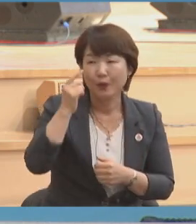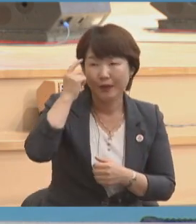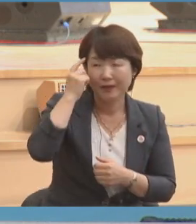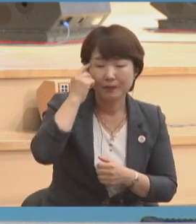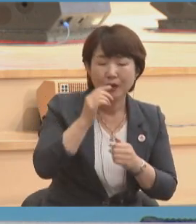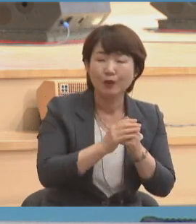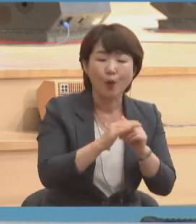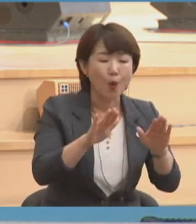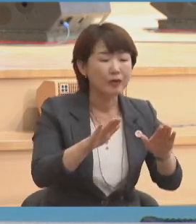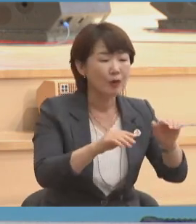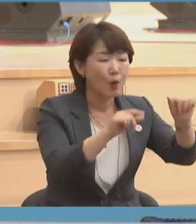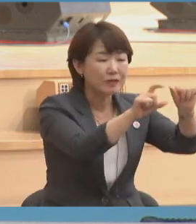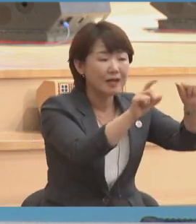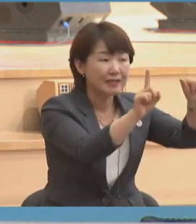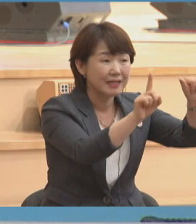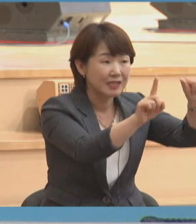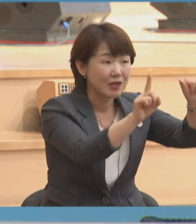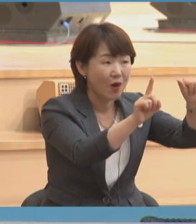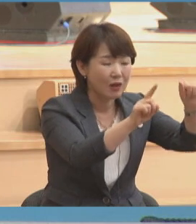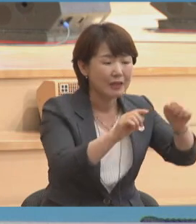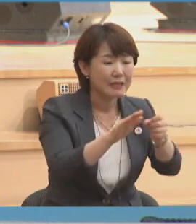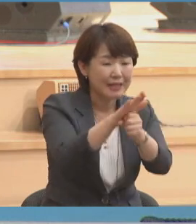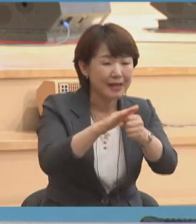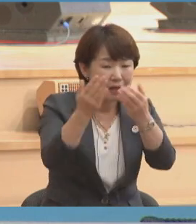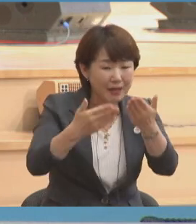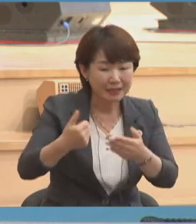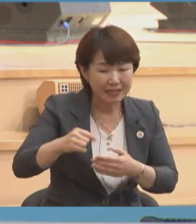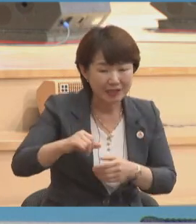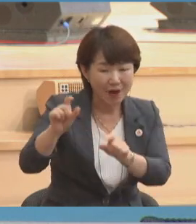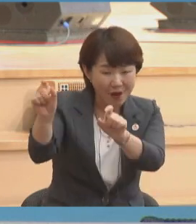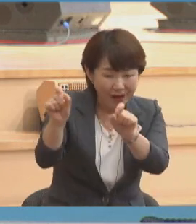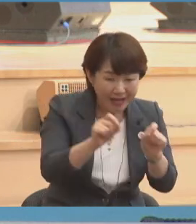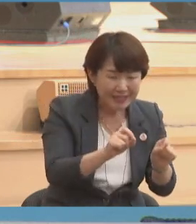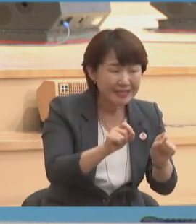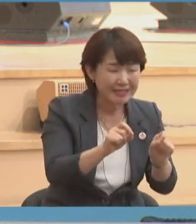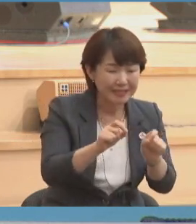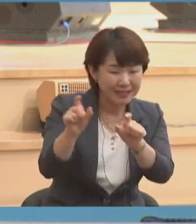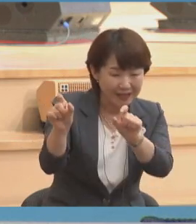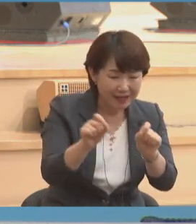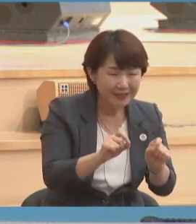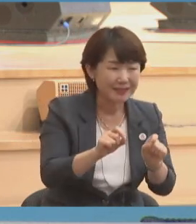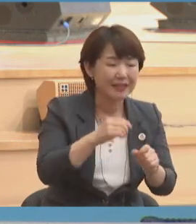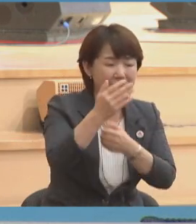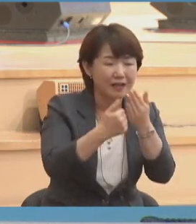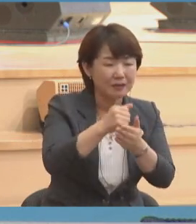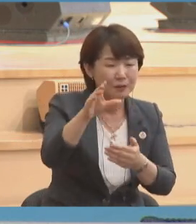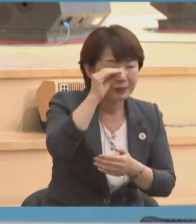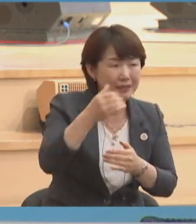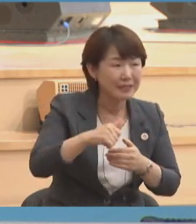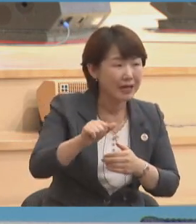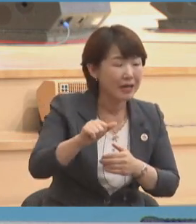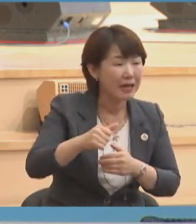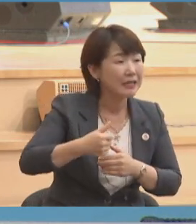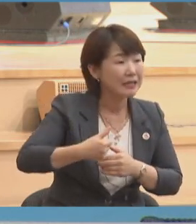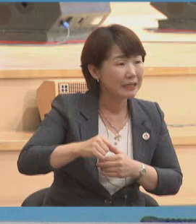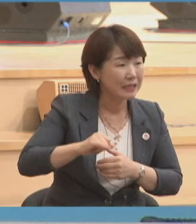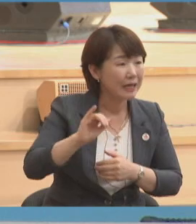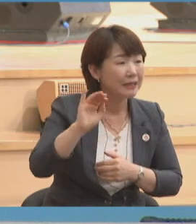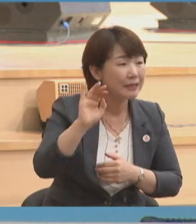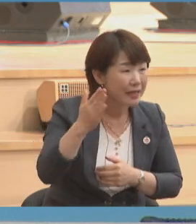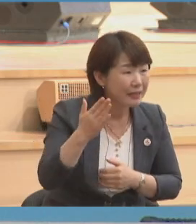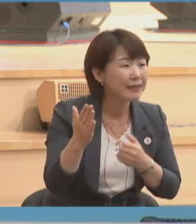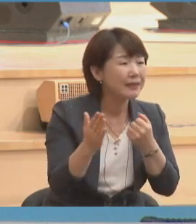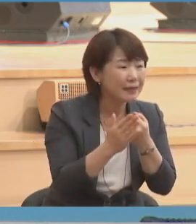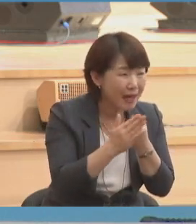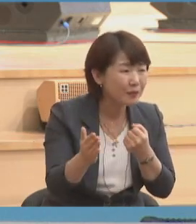연결되어져서 사랑받는 자녀같이 하나님을 본받는 자가 되었은 즉 그 말이, 그러니 용서의 삶을 살아야 되지